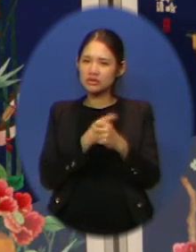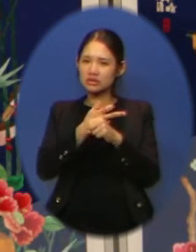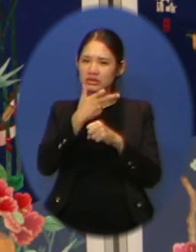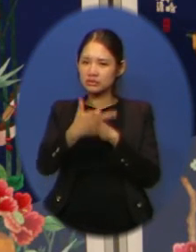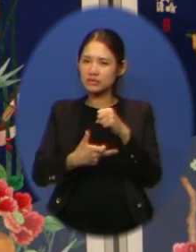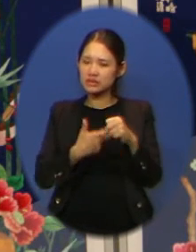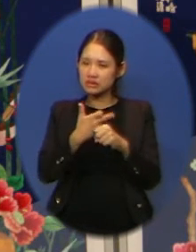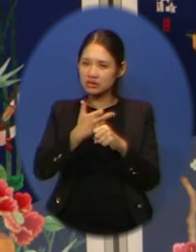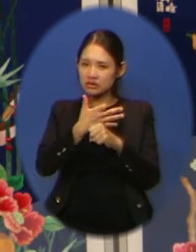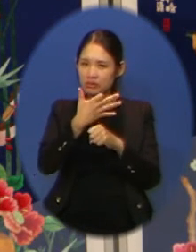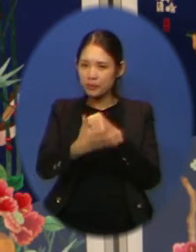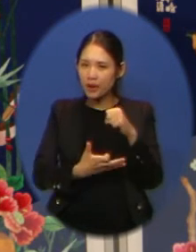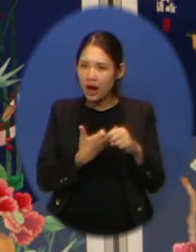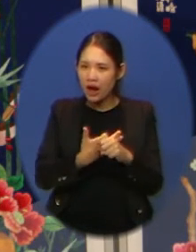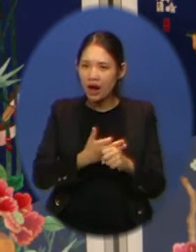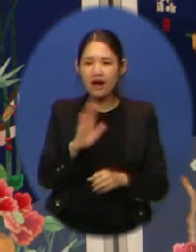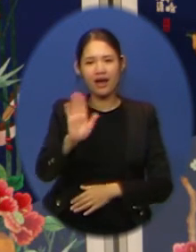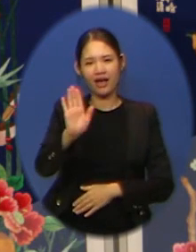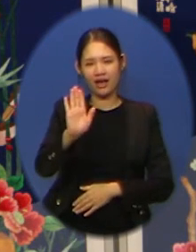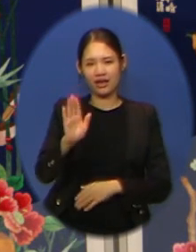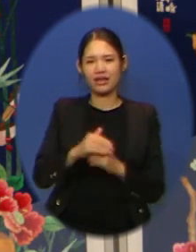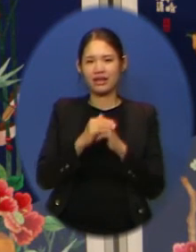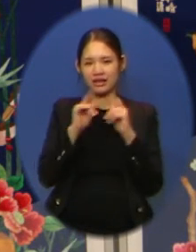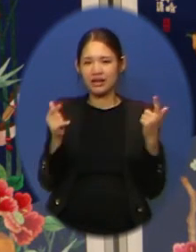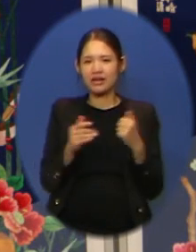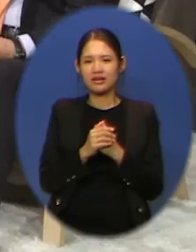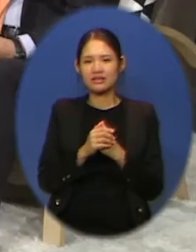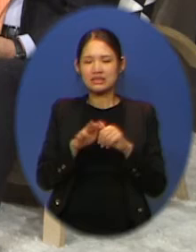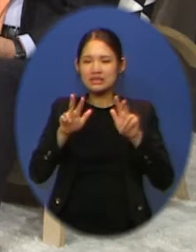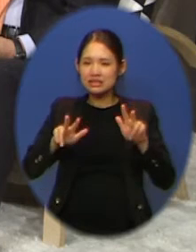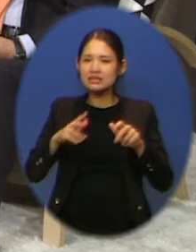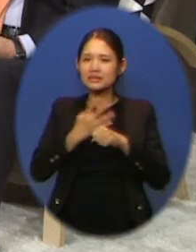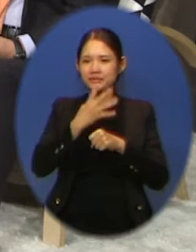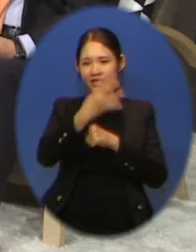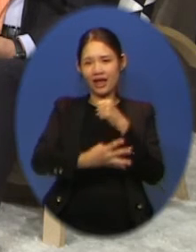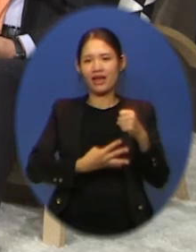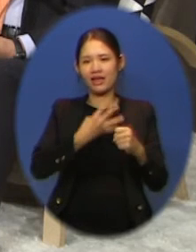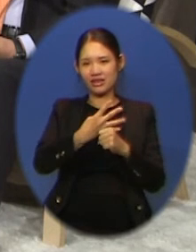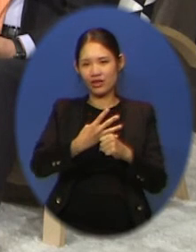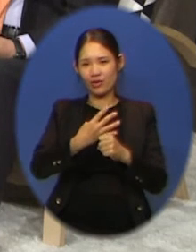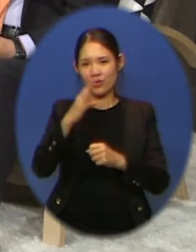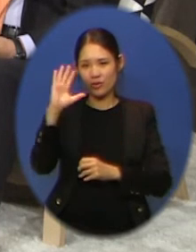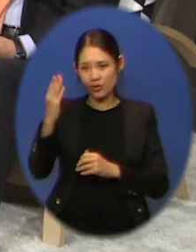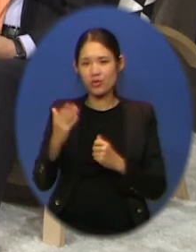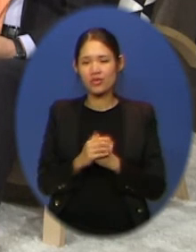아 뭐 8년 되는 그게 아니라 네. 이제 4년째 접어든 어른데